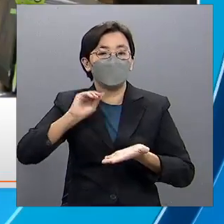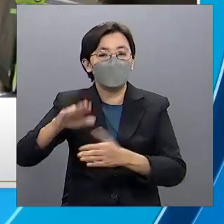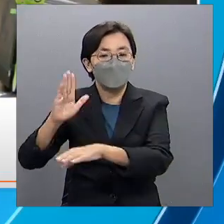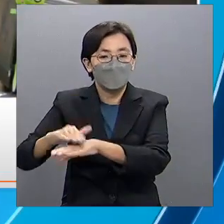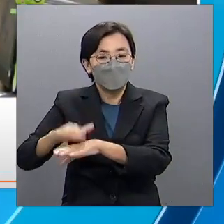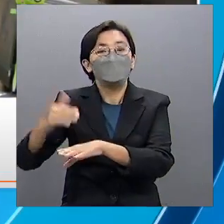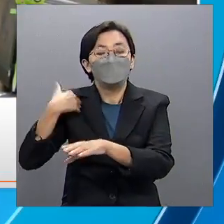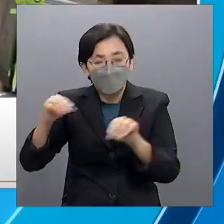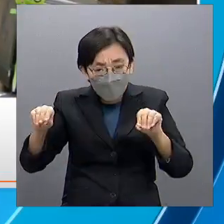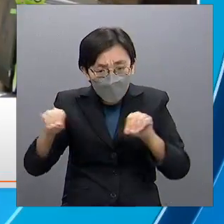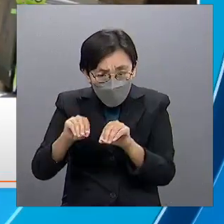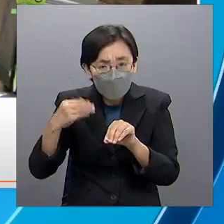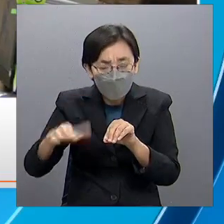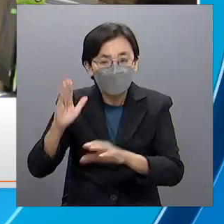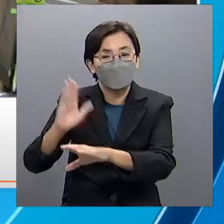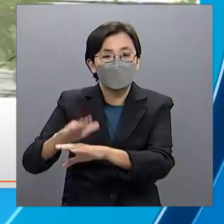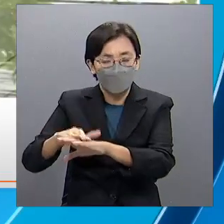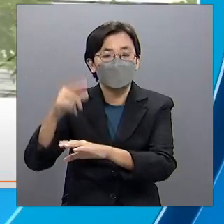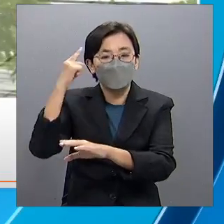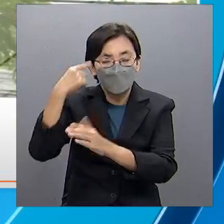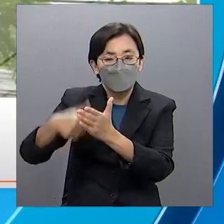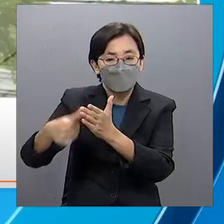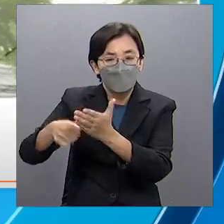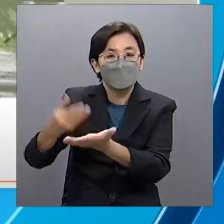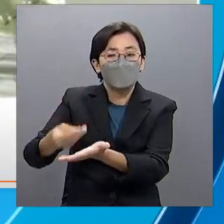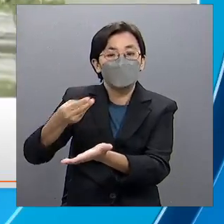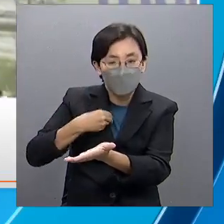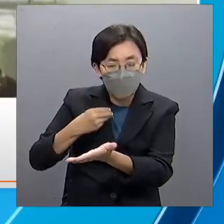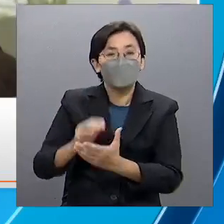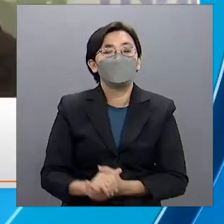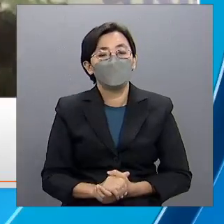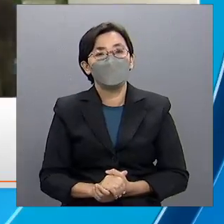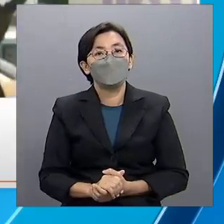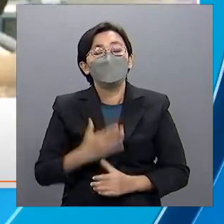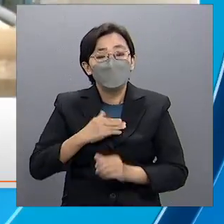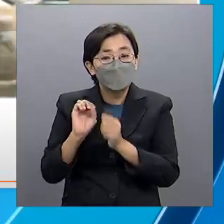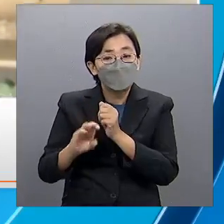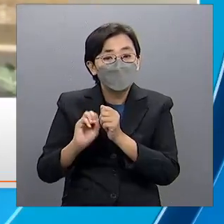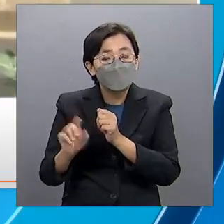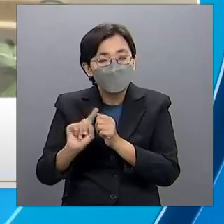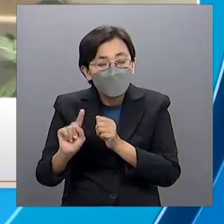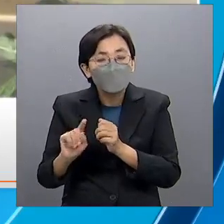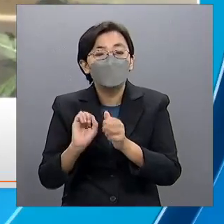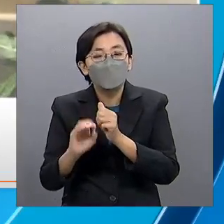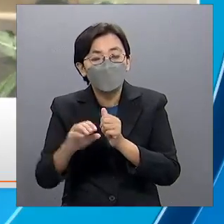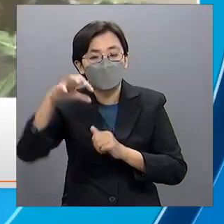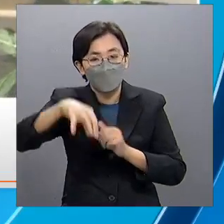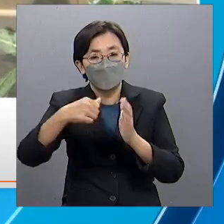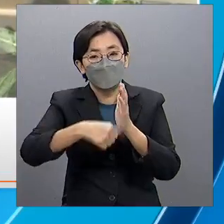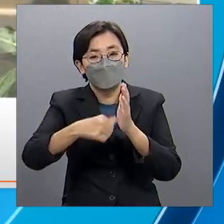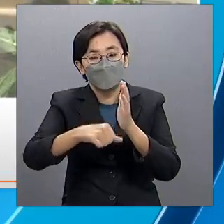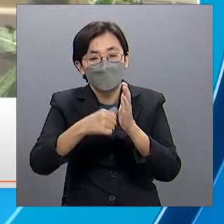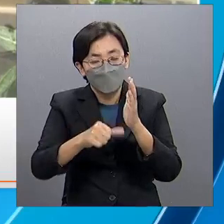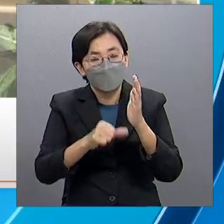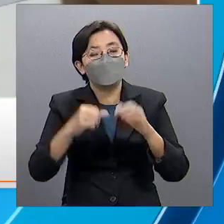แล้วเหมือนเป็นการแจ้งเตือนนะคะว่าให้ไปเสียภาษีแล้วเราก็จะแนะนำว่าให้ไปเสียที่สำนักงานสรรพากรพื้นที่สาขา